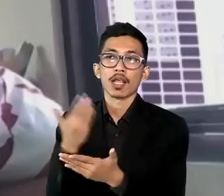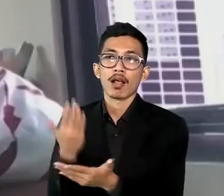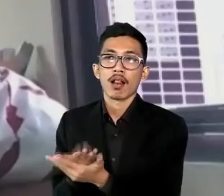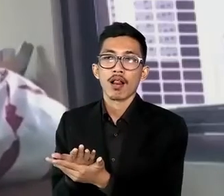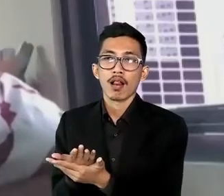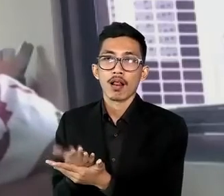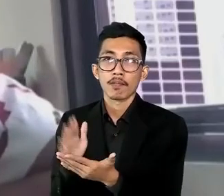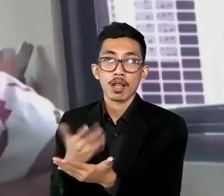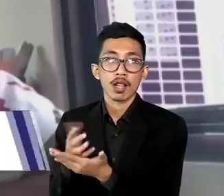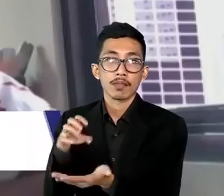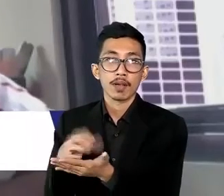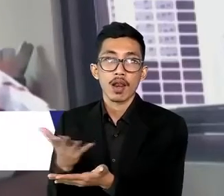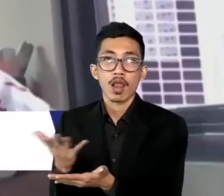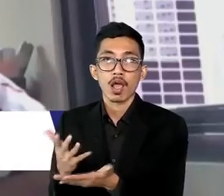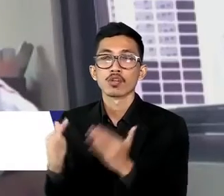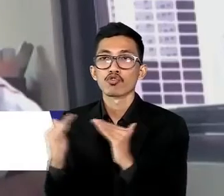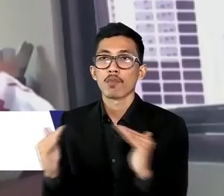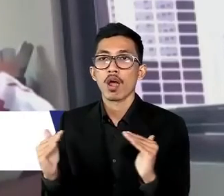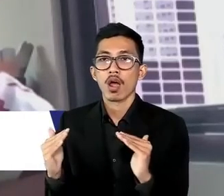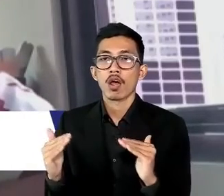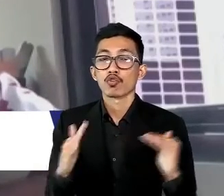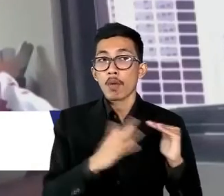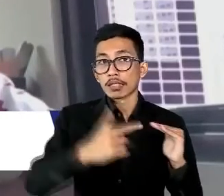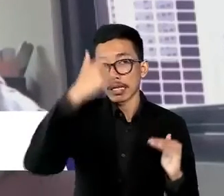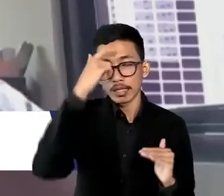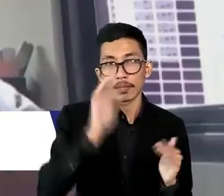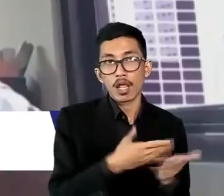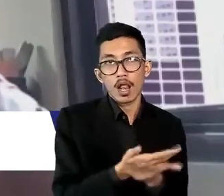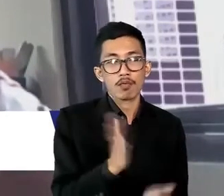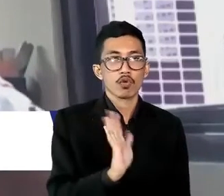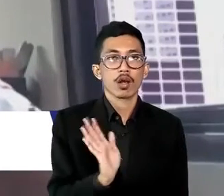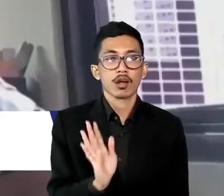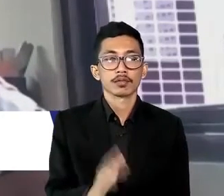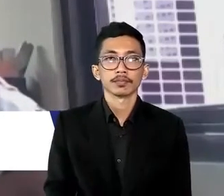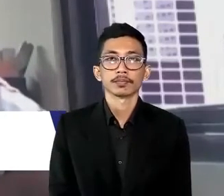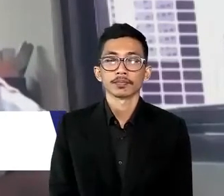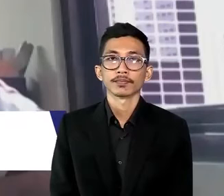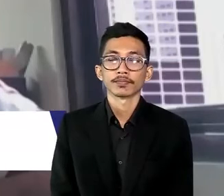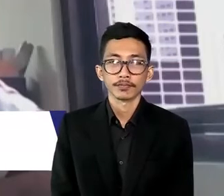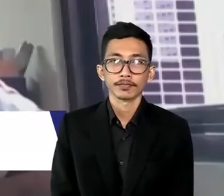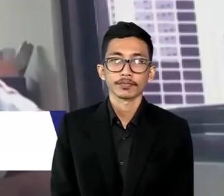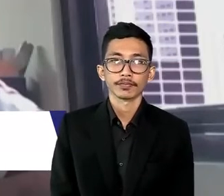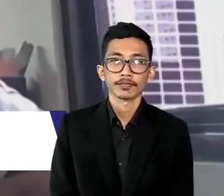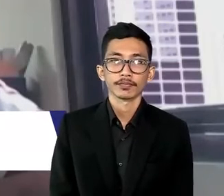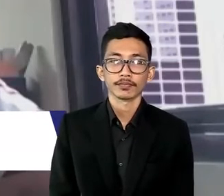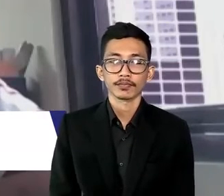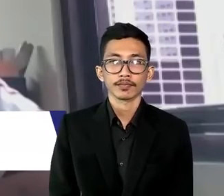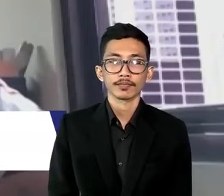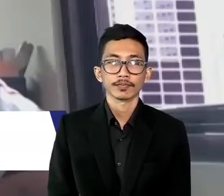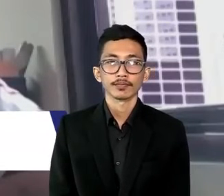meninggal di rumah, bukan di luar rumah sakit, di luar faskes. Untuk itu, kami di sini Pemprov DKI Jakarta,